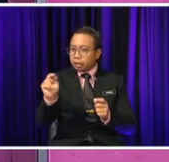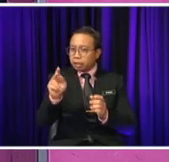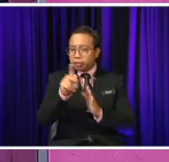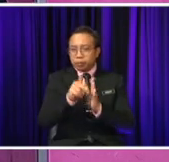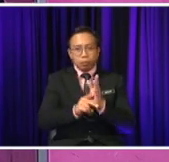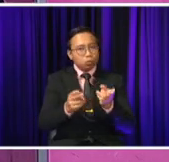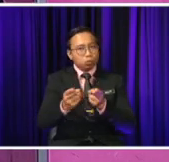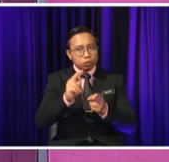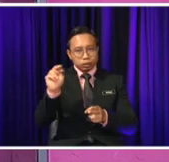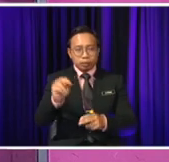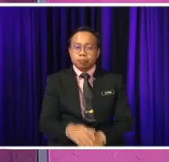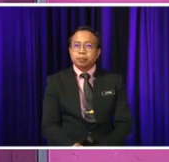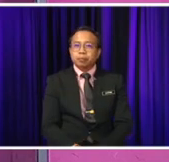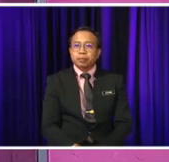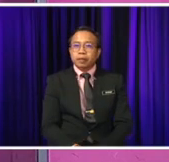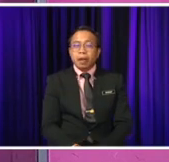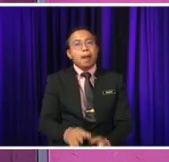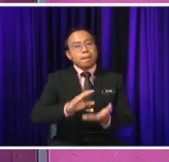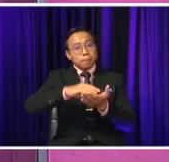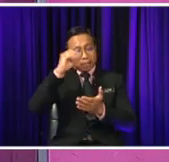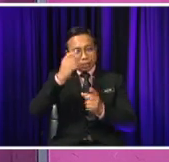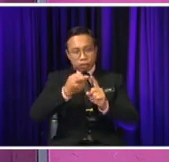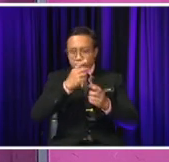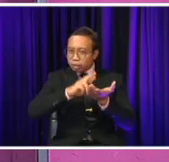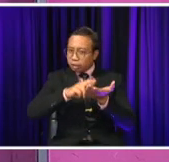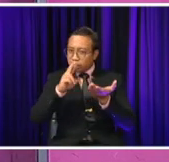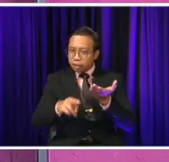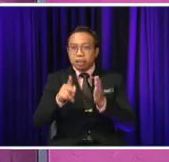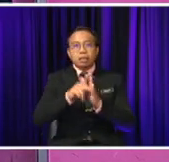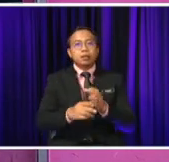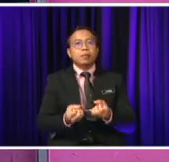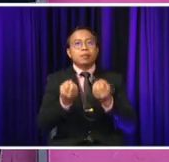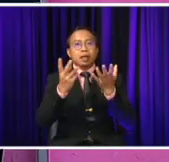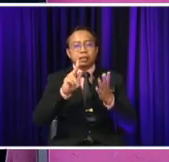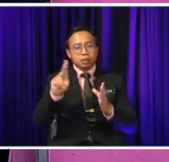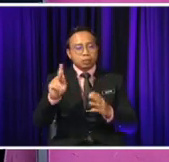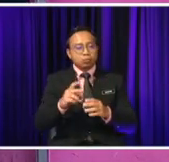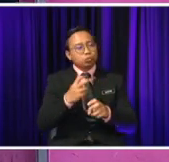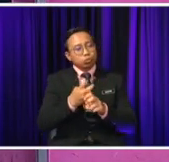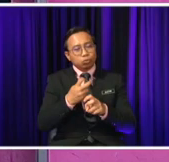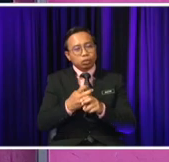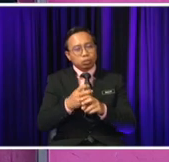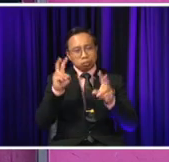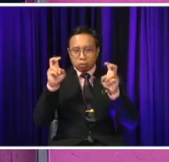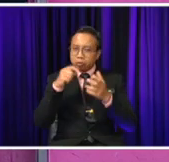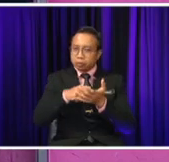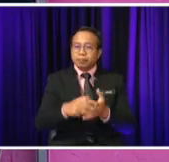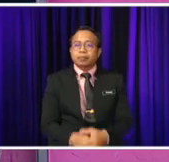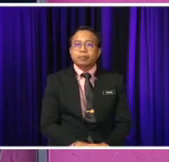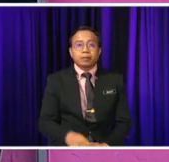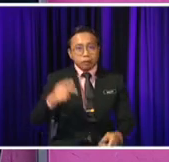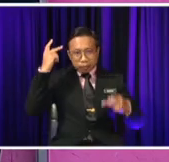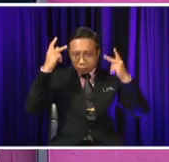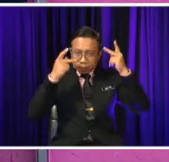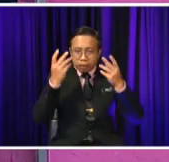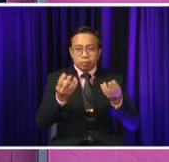pergi sampai ke peringkat negara Nah sebagai kita akan belajar dari rendah dulu sebab kebanyakan murid-mudahan ini diajak Allah Ustaz peninggalan